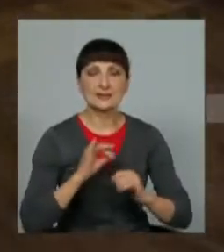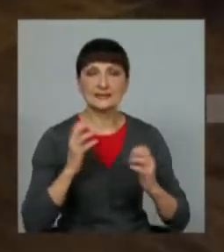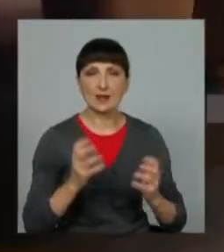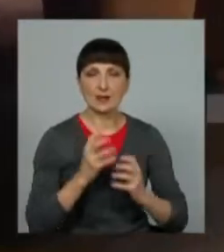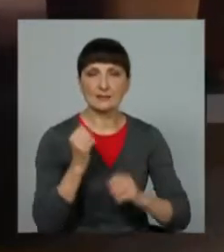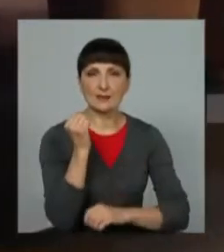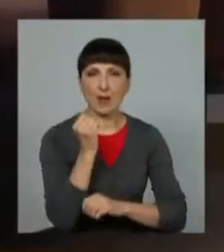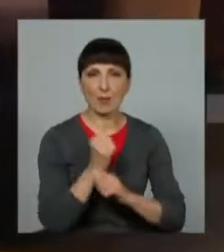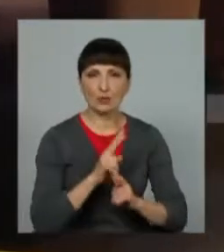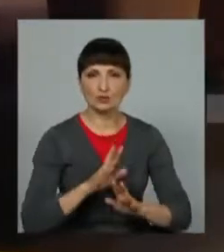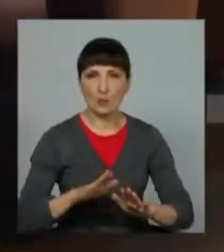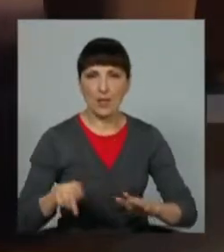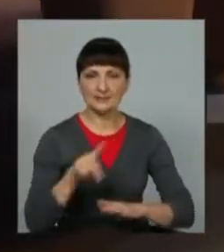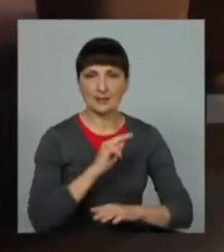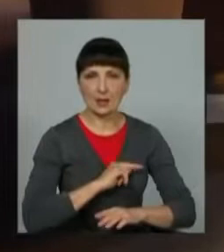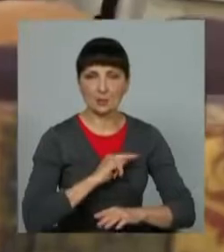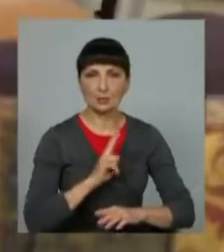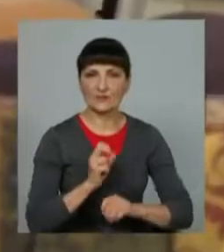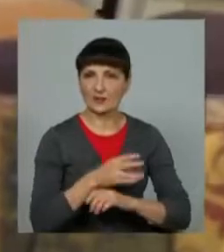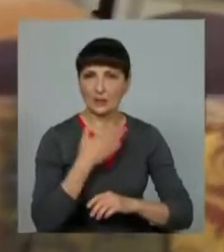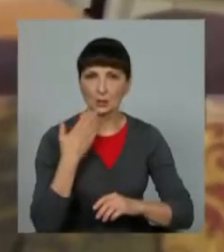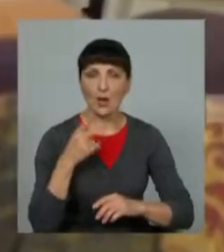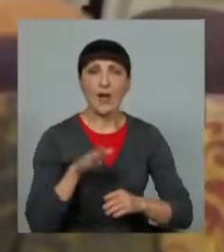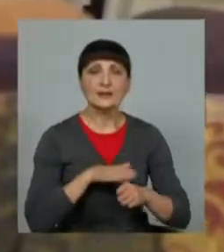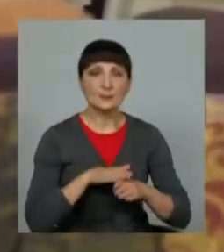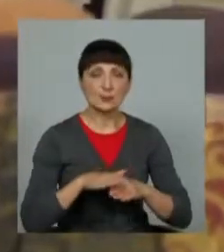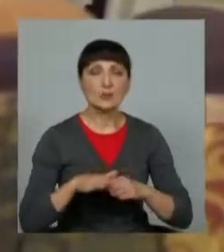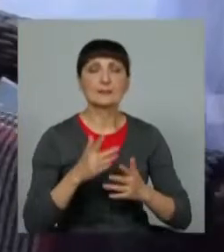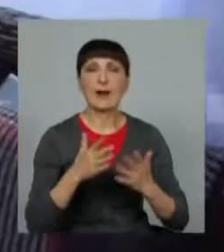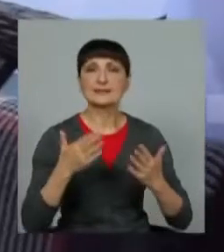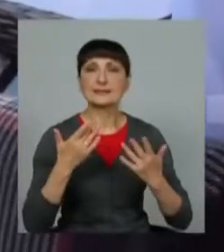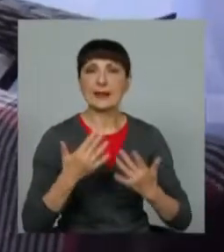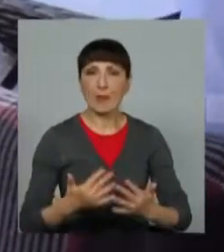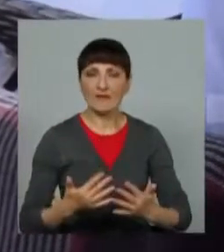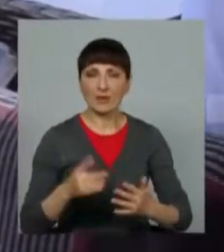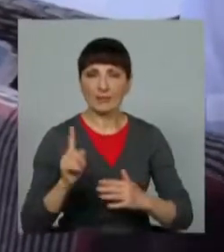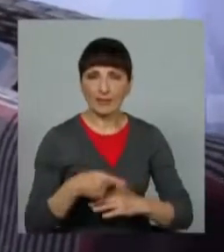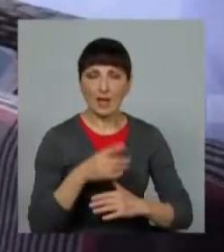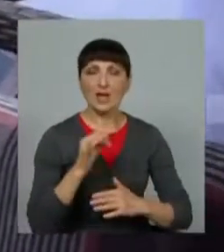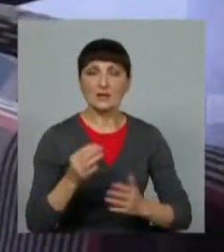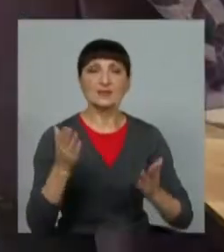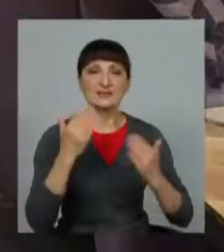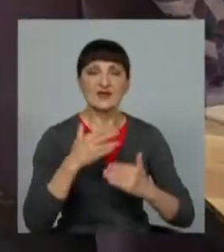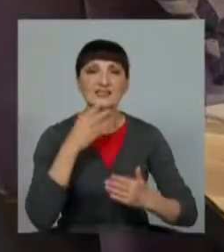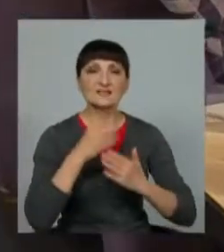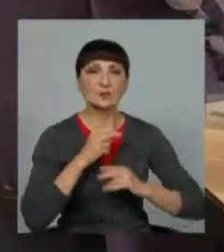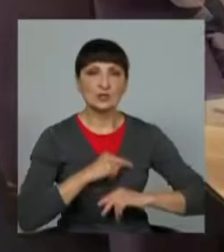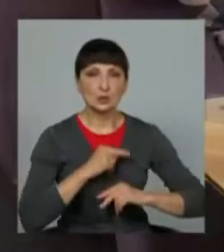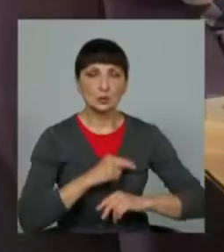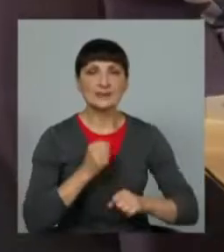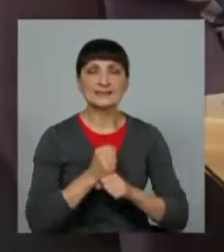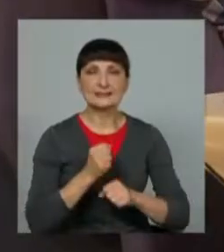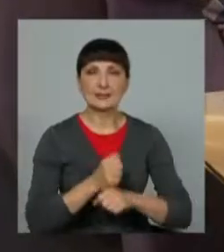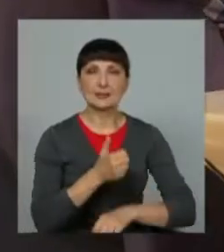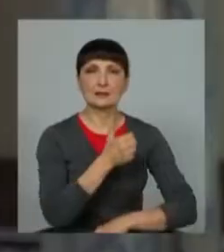рабочие места для сотрудников. Помимо того, что они следят за соблюдением карантинных требований в заведениях, они еще призывают своих сотрудников получить